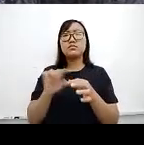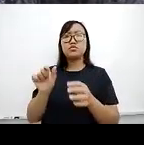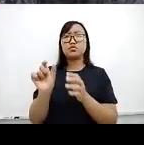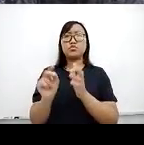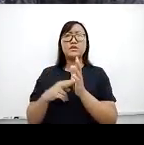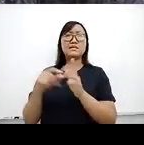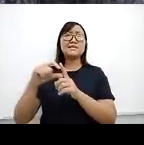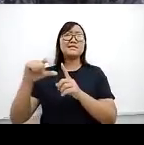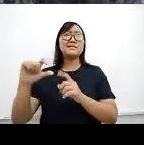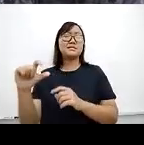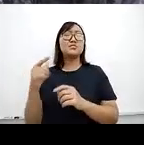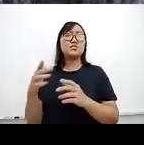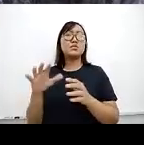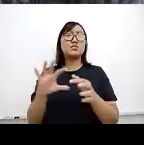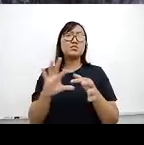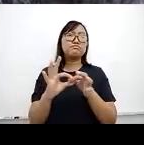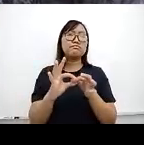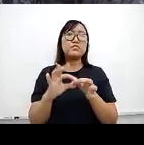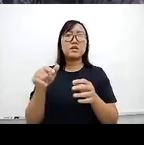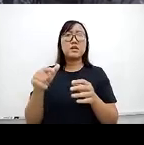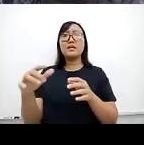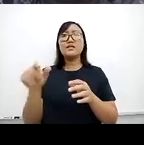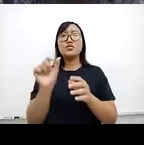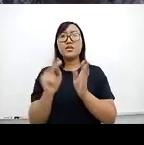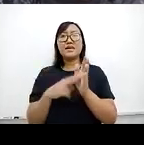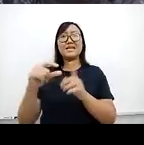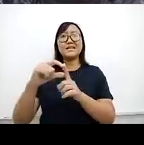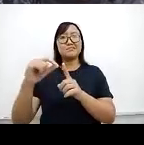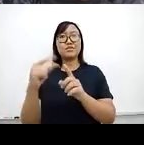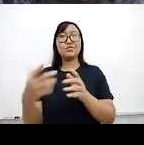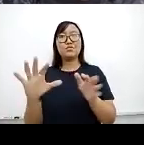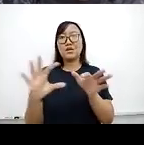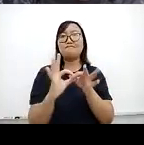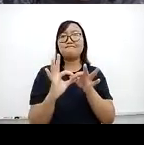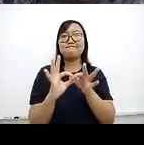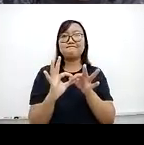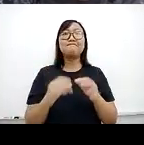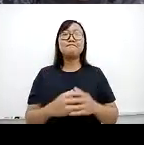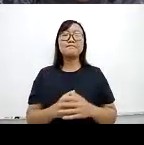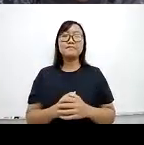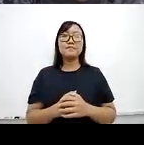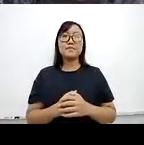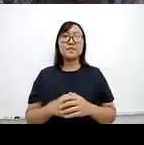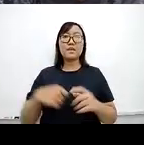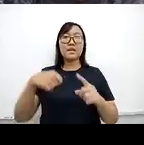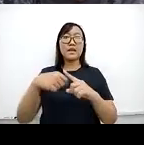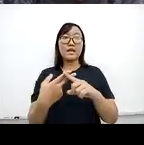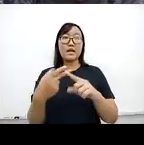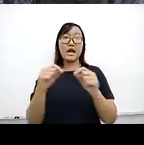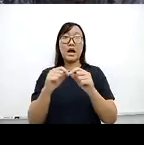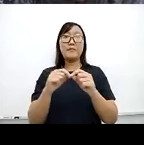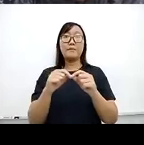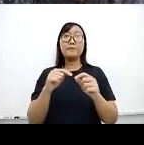dan pada perkembangannya kita juga bermitra dengan YP dan ke HP ini sebenarnya Tujuan awalnya adalah